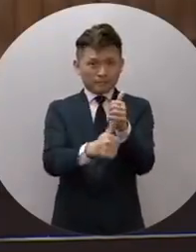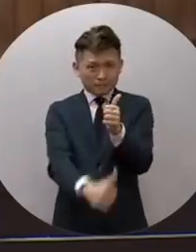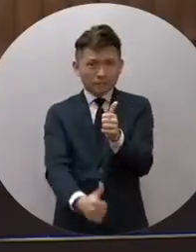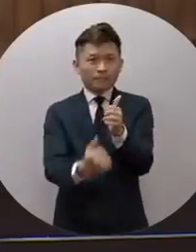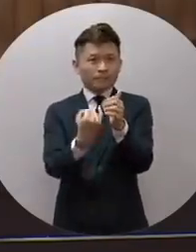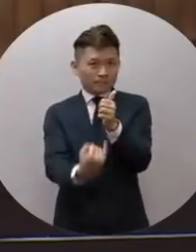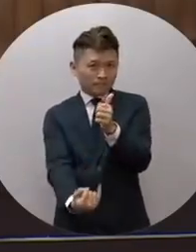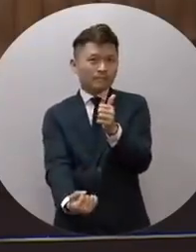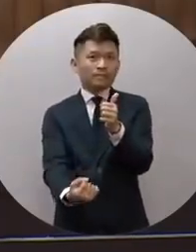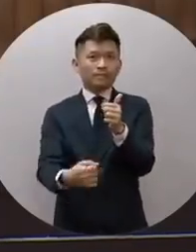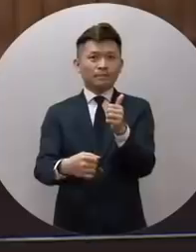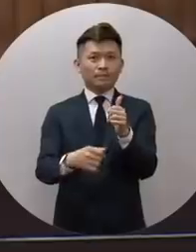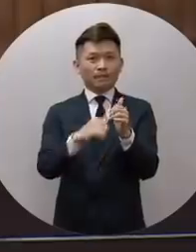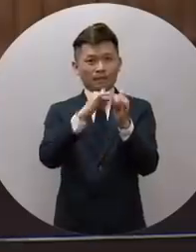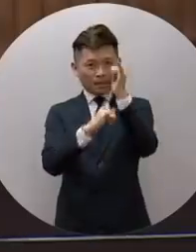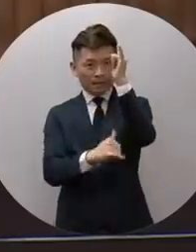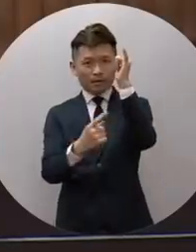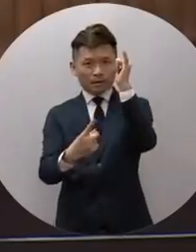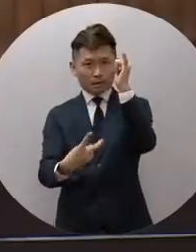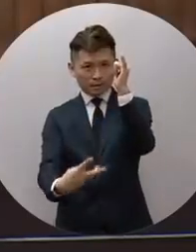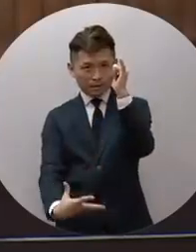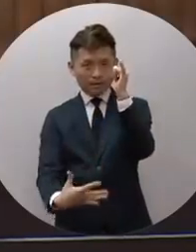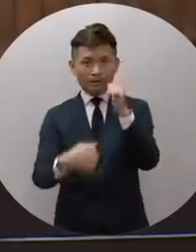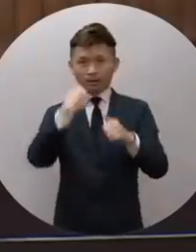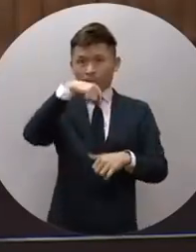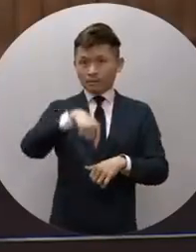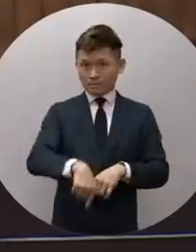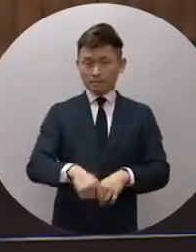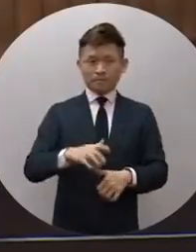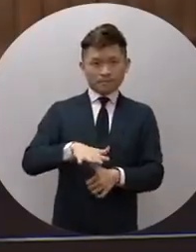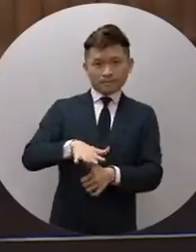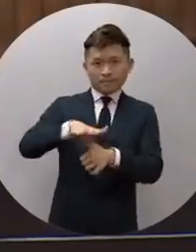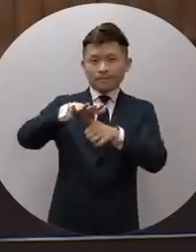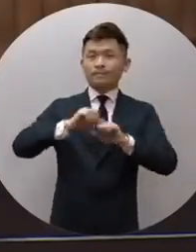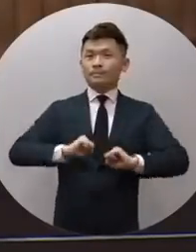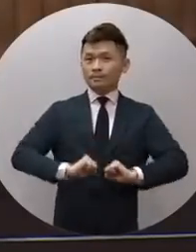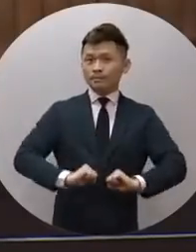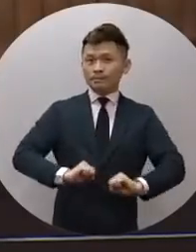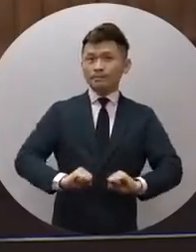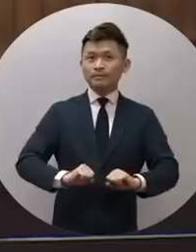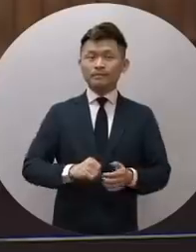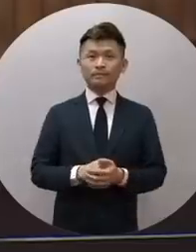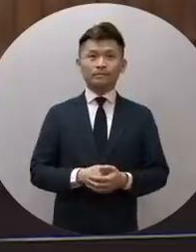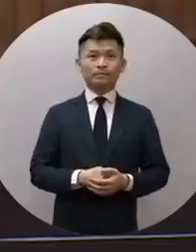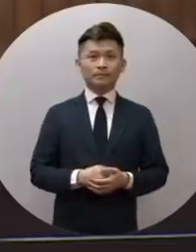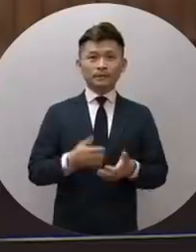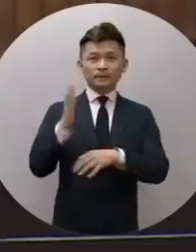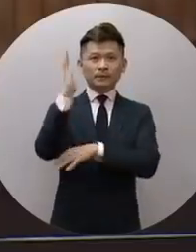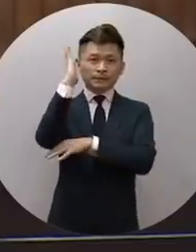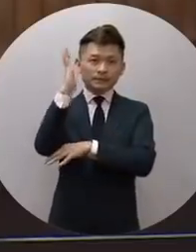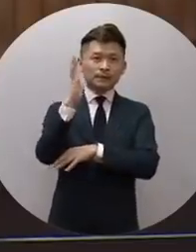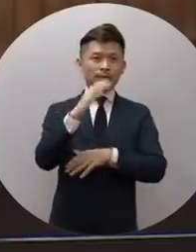三代，甚至四代，生在台湾，长在台湾，已难分省籍族